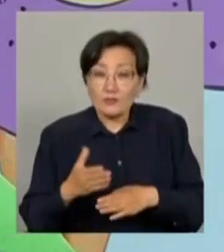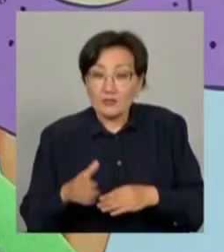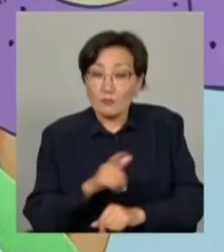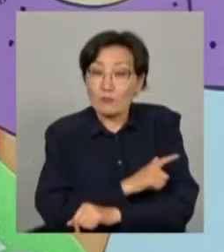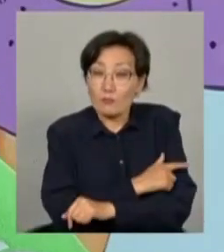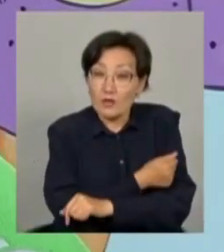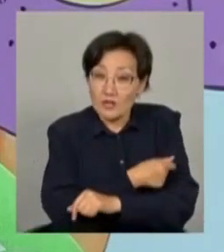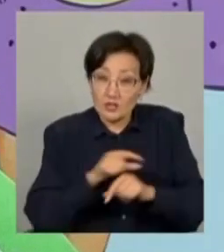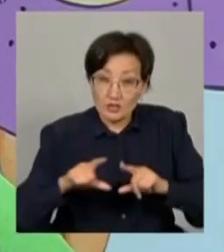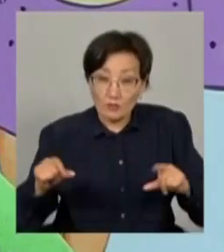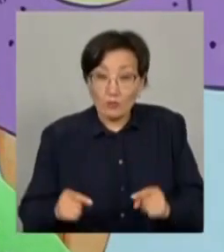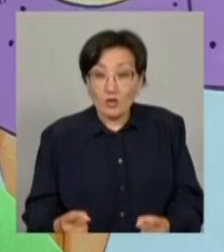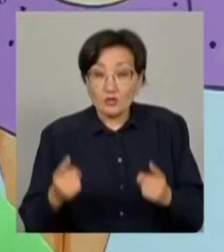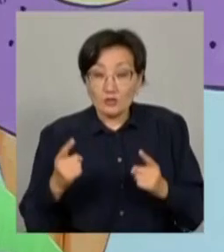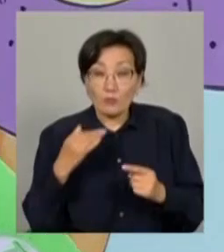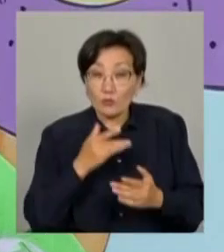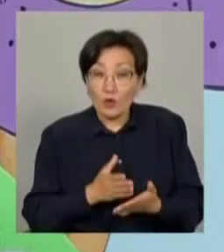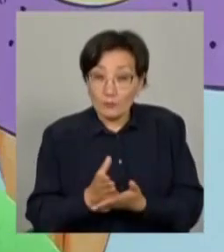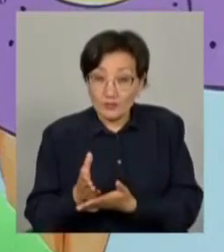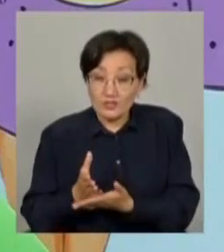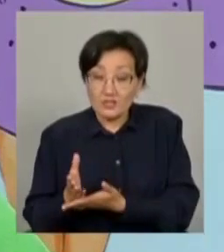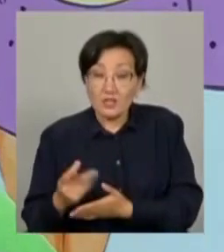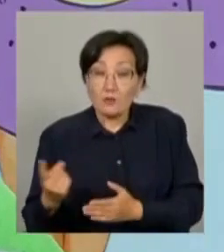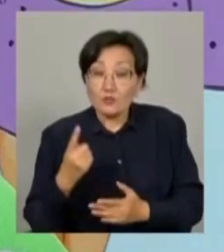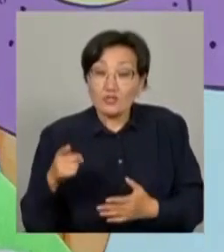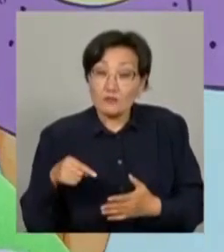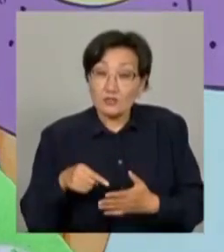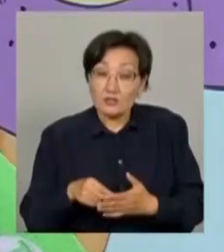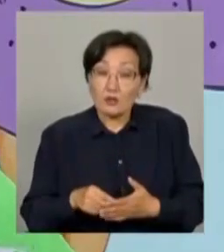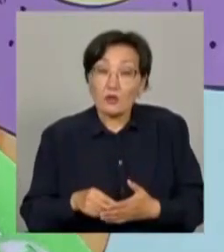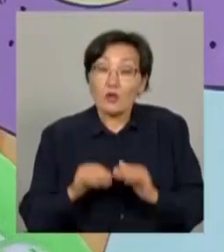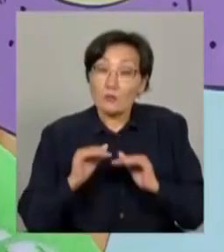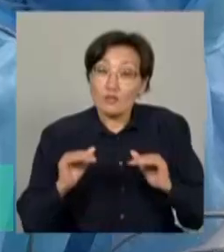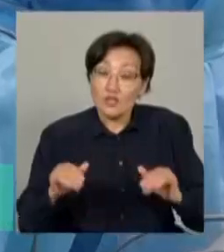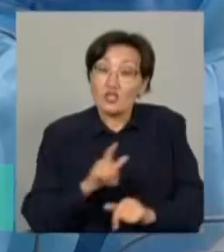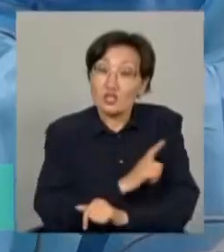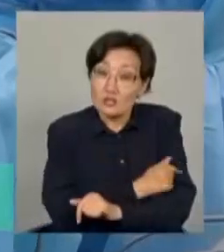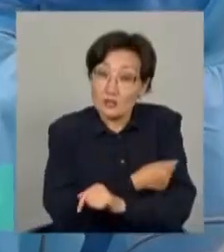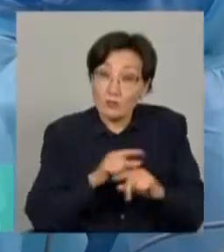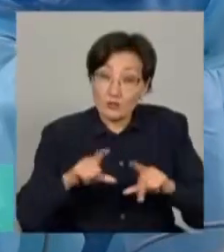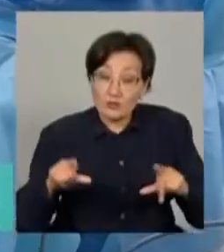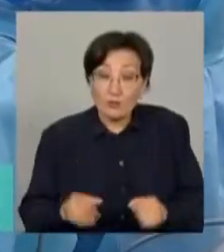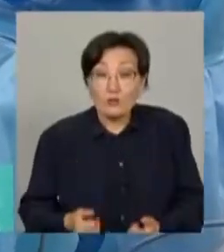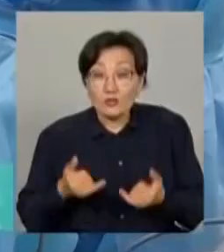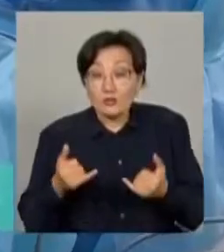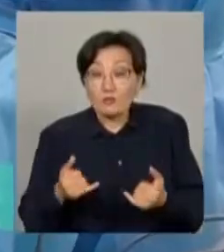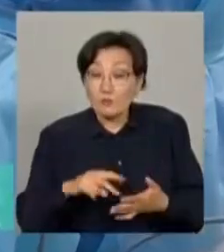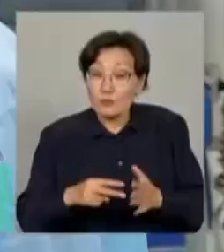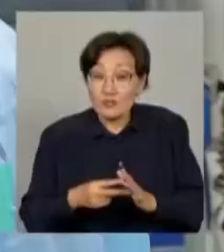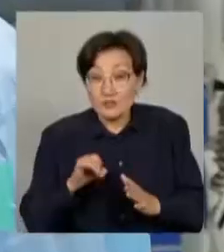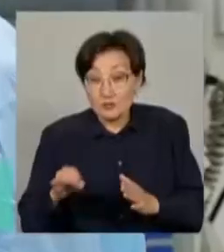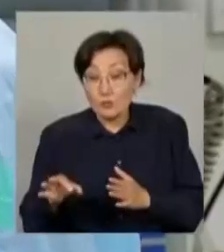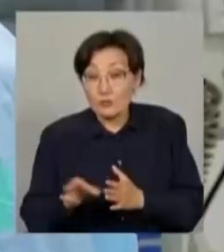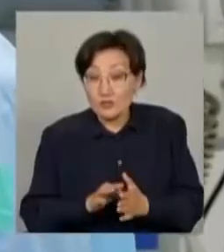стала крупная, многопрофильная, единственная в городе педиатрическая клиника. В больнице оказывают как плановую, так